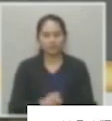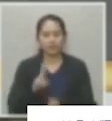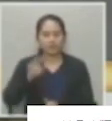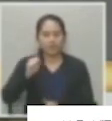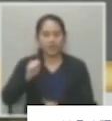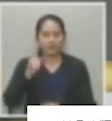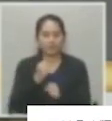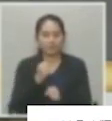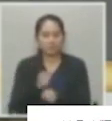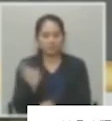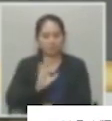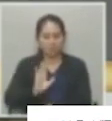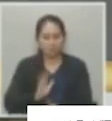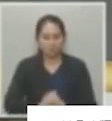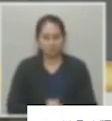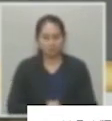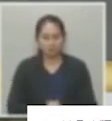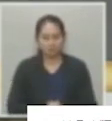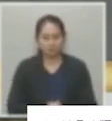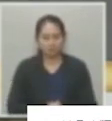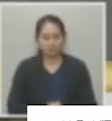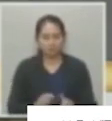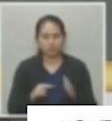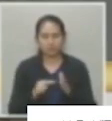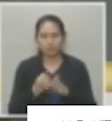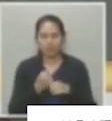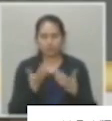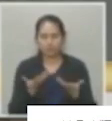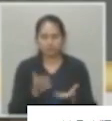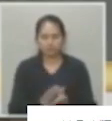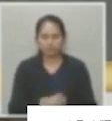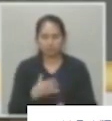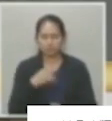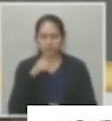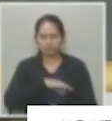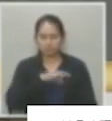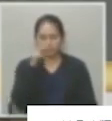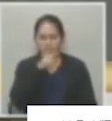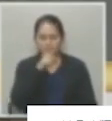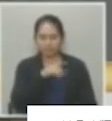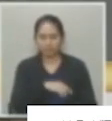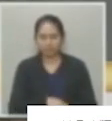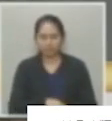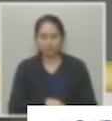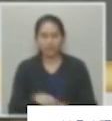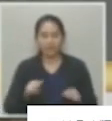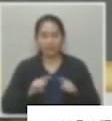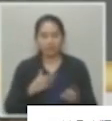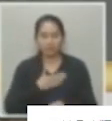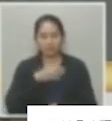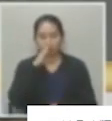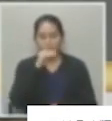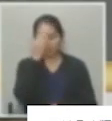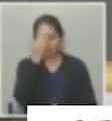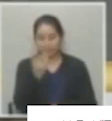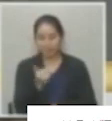ยสมาชิกจะทำอะไรไม่ได้หมดผมว่าก็แปลกดีแต่ผมพูดเรื่องนี้ทำไมเพื่อจะบอกว่